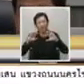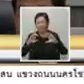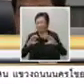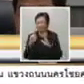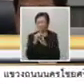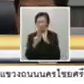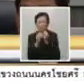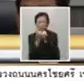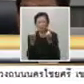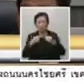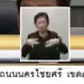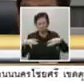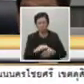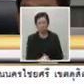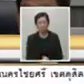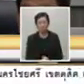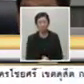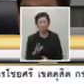ครับ